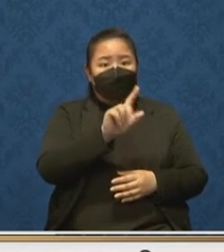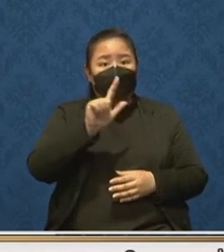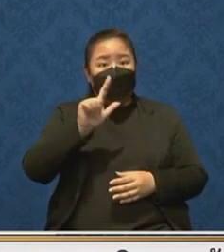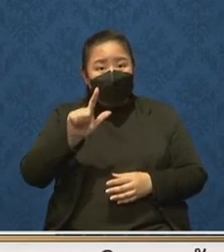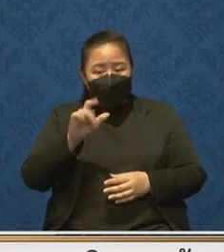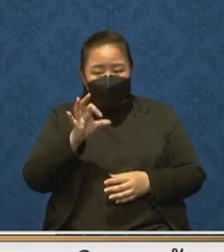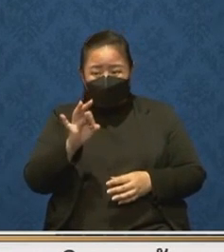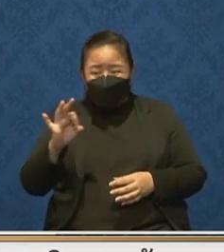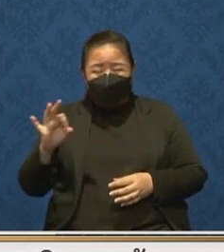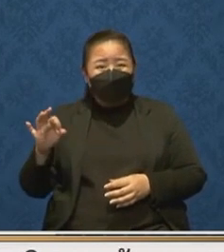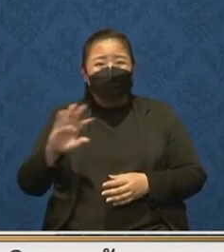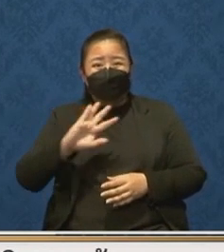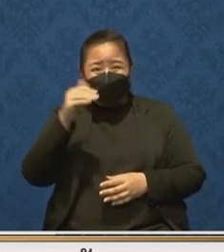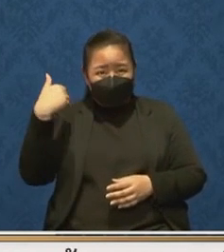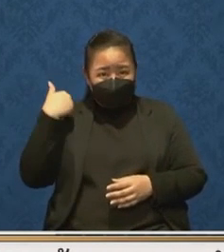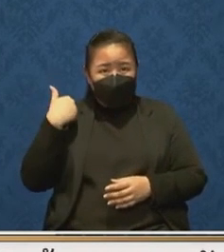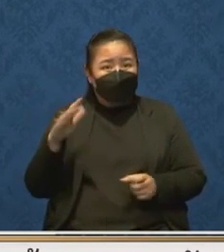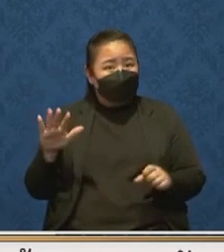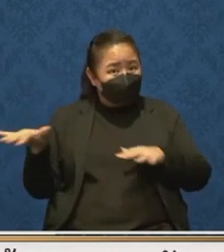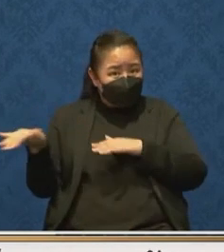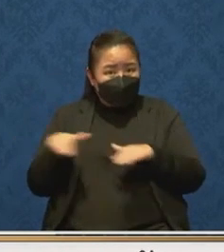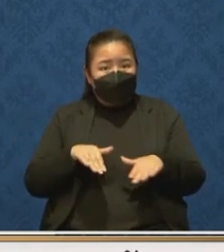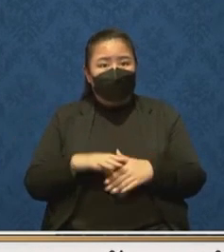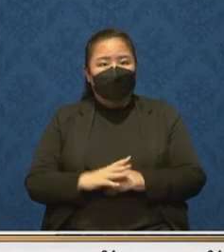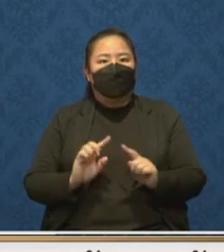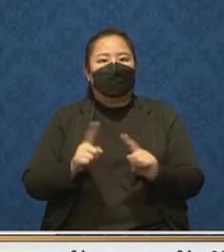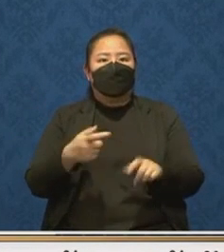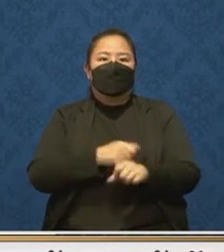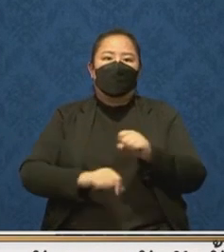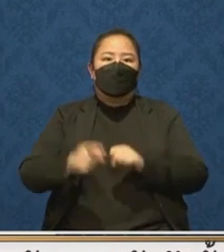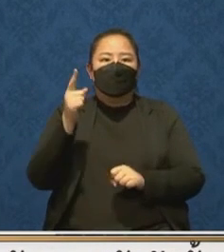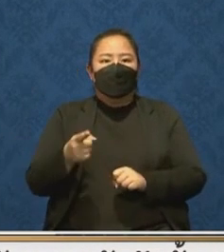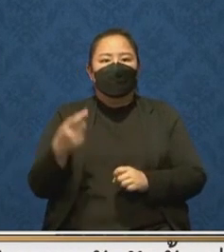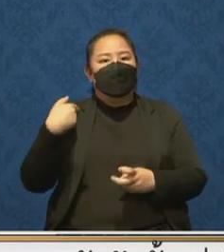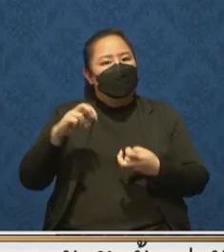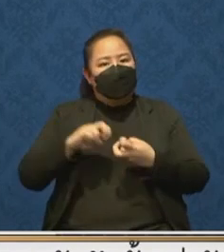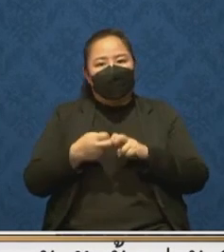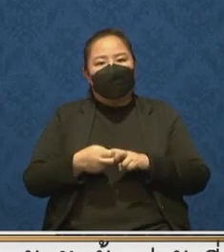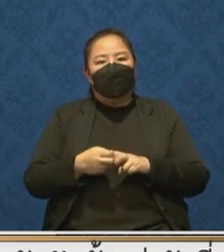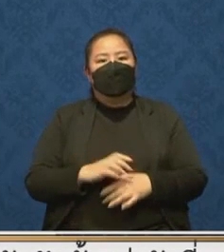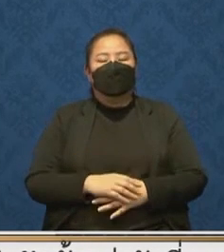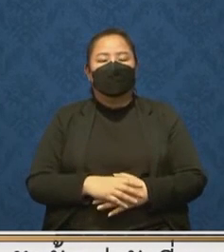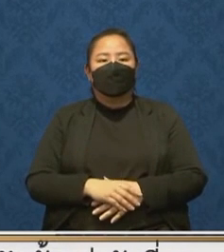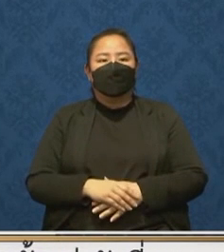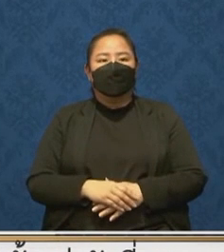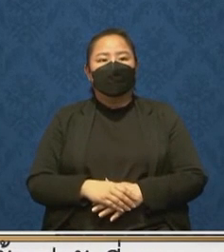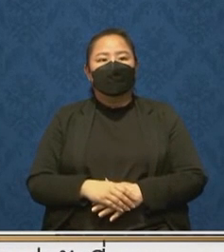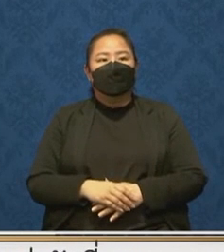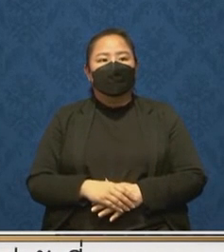ทางปลักษวงก็บอกว Yarมีพร้มีพร้อม แต่ในทางพฤิบัทมีปัหาต่ไปครับ